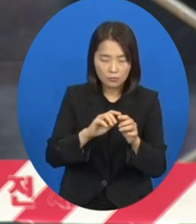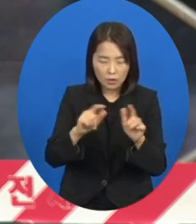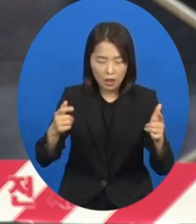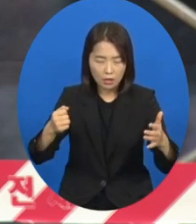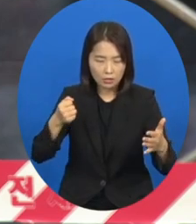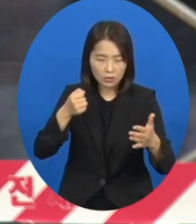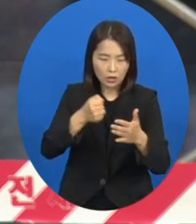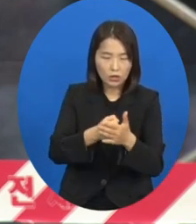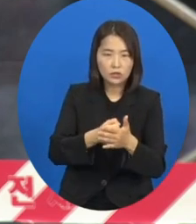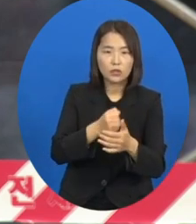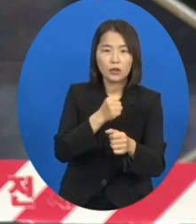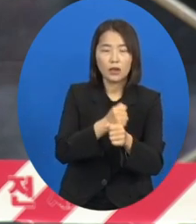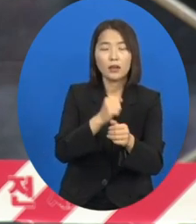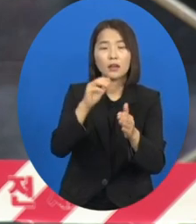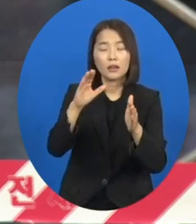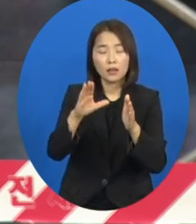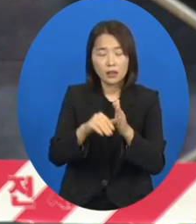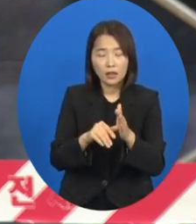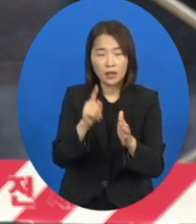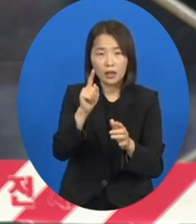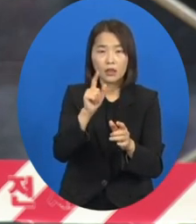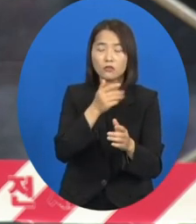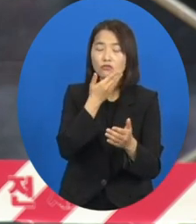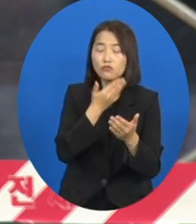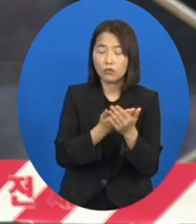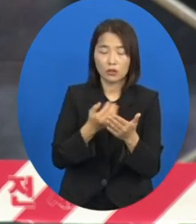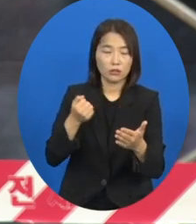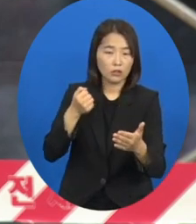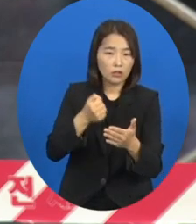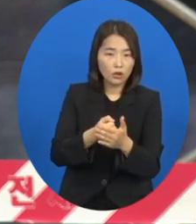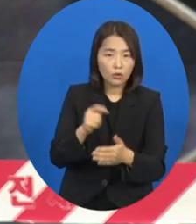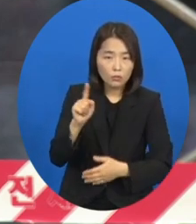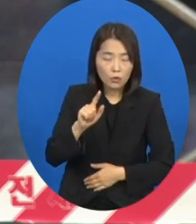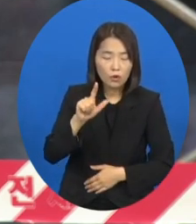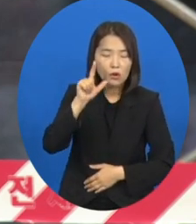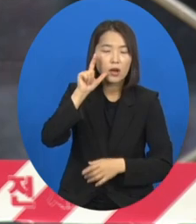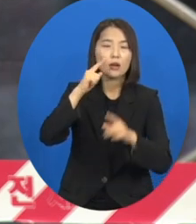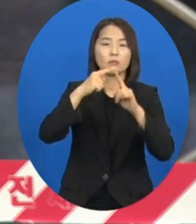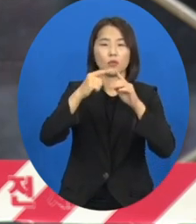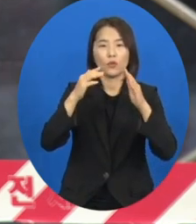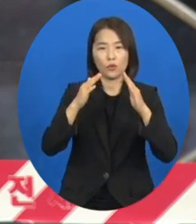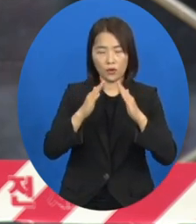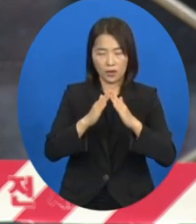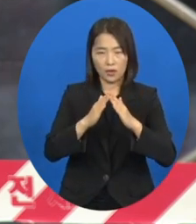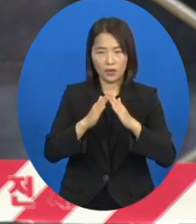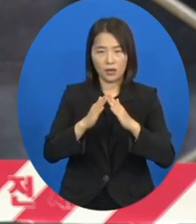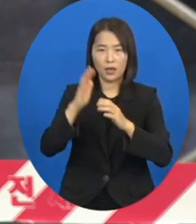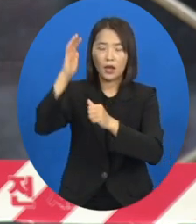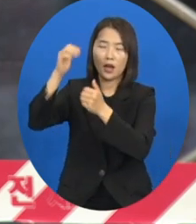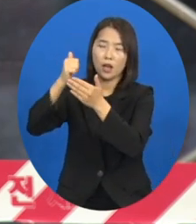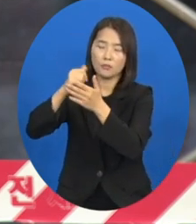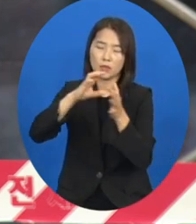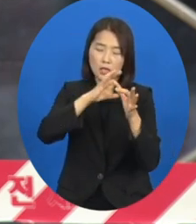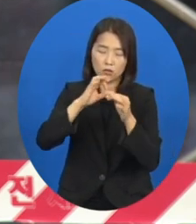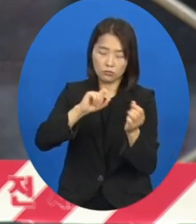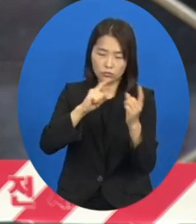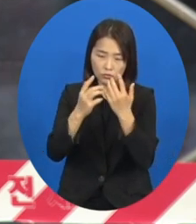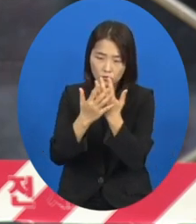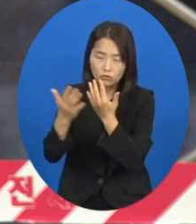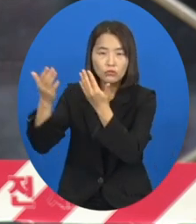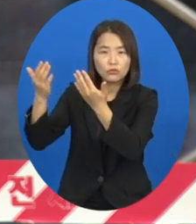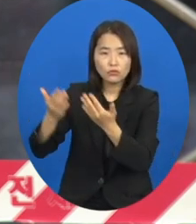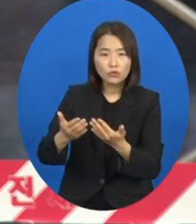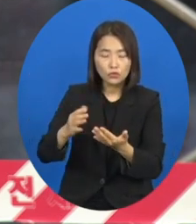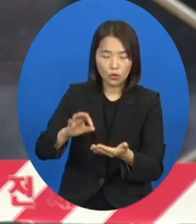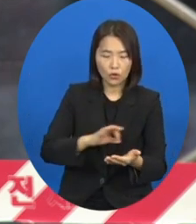하면서 한 가지 중요한 결정을 했습니다. 갈래교회가 너무나 감사하게 계속 하나님이 부흥케 하시고 또